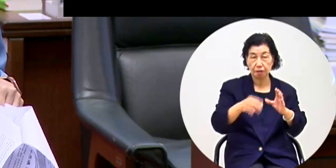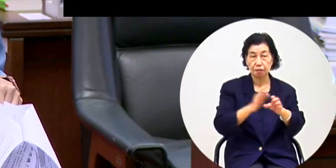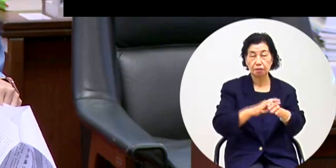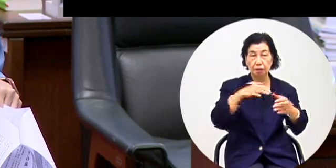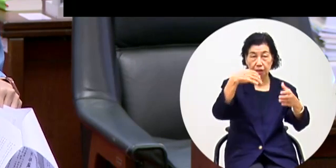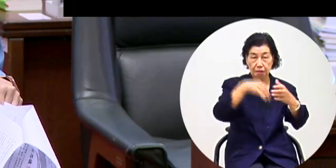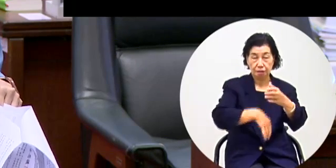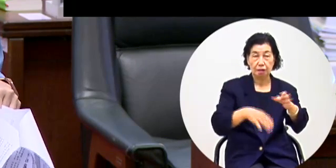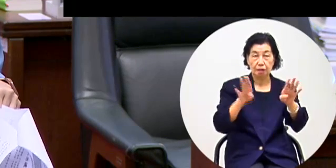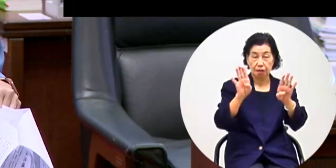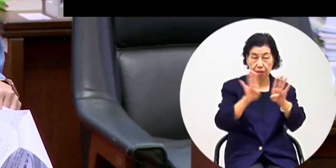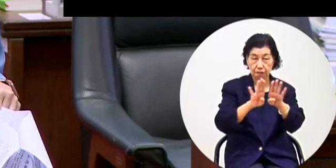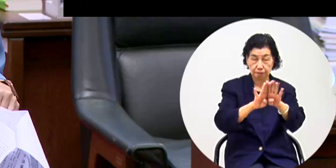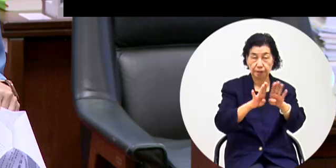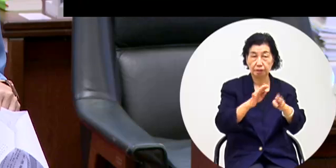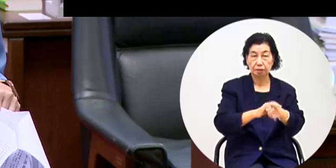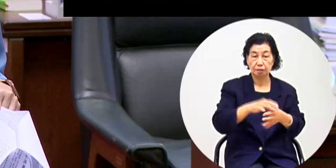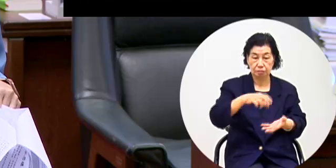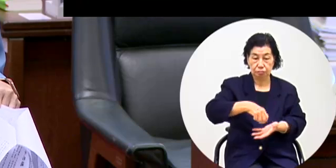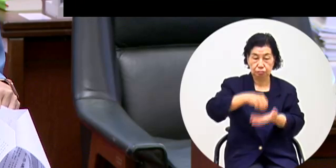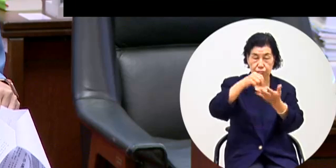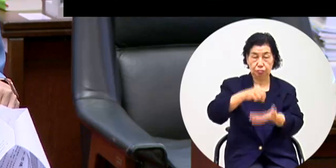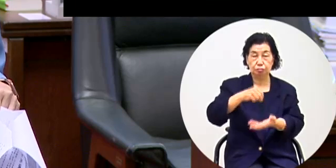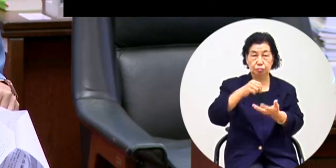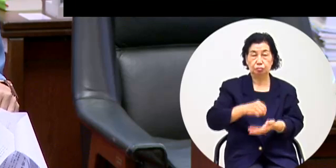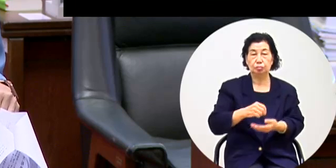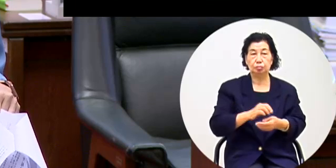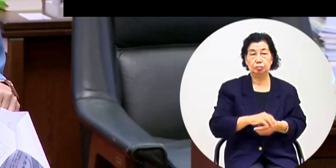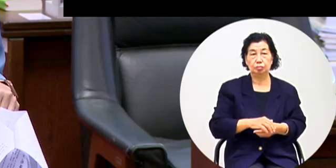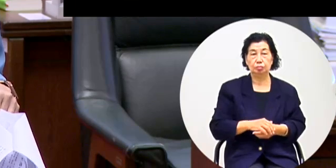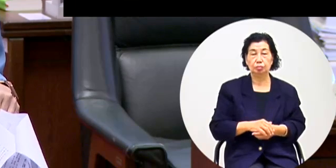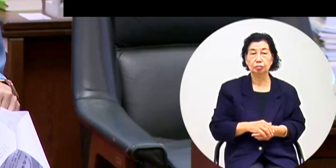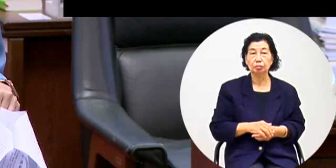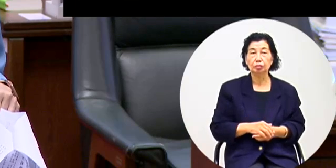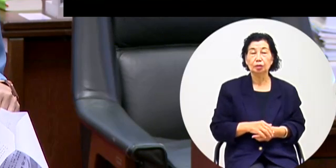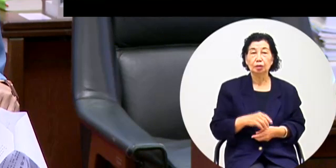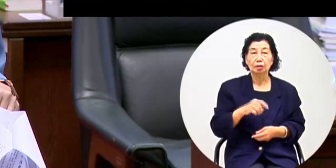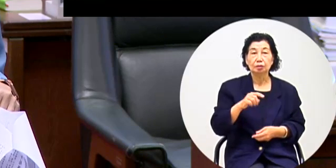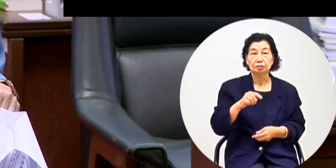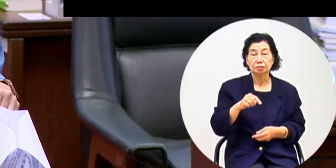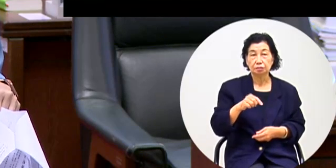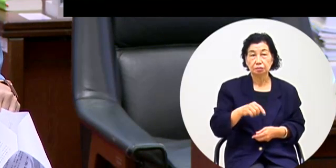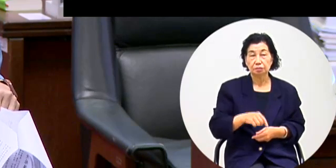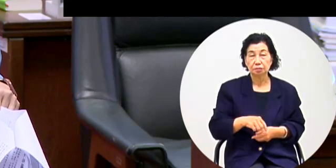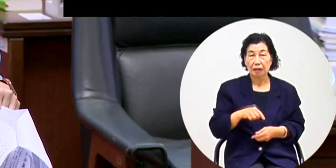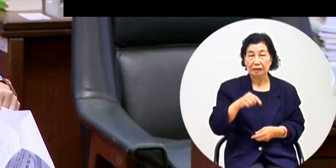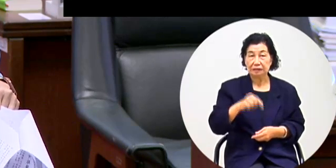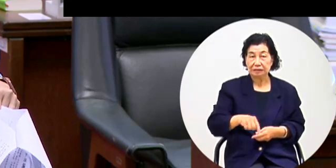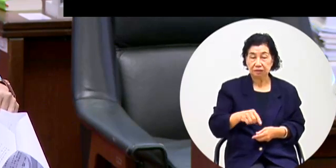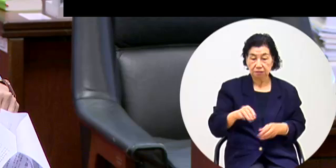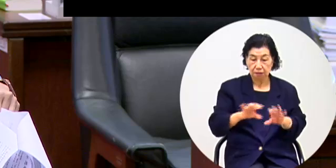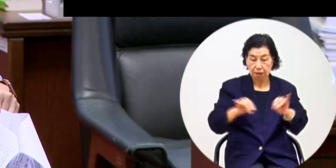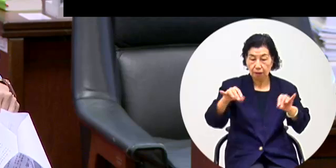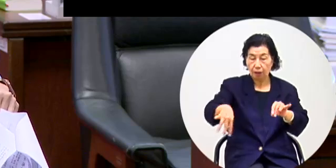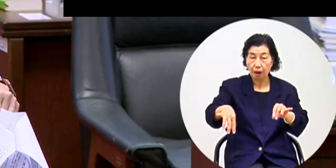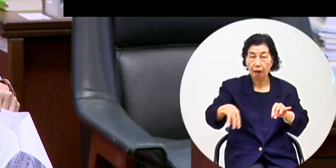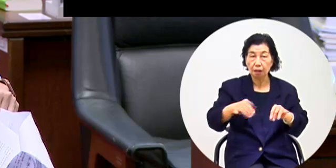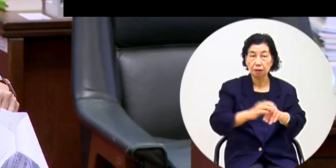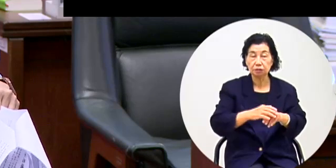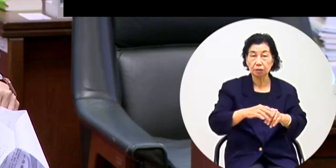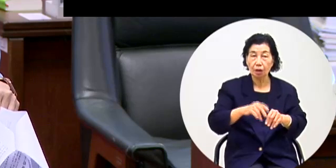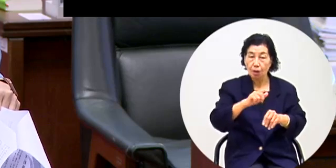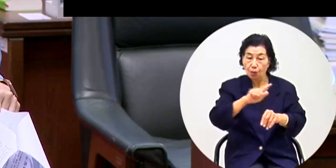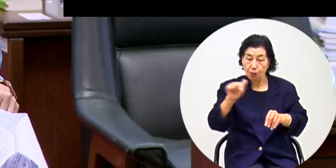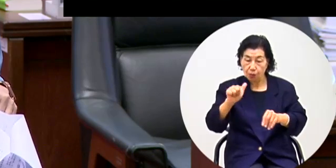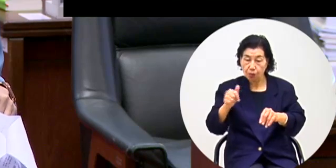话，他说这个地方事实上是不适合当掩埋场的，是不适合的。所以呢，环保局